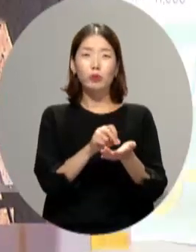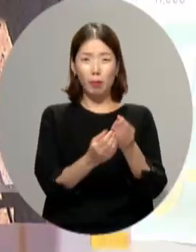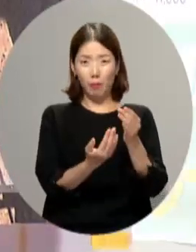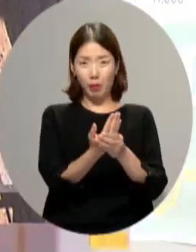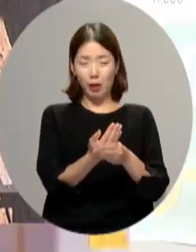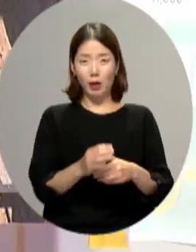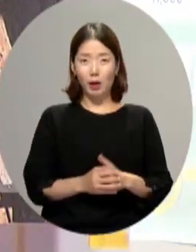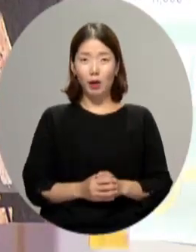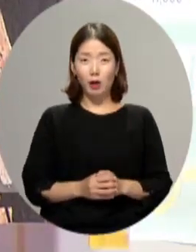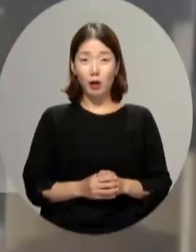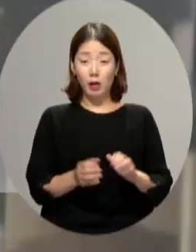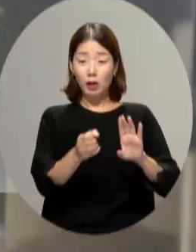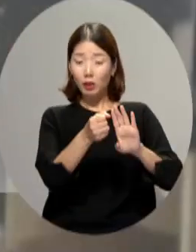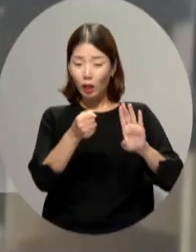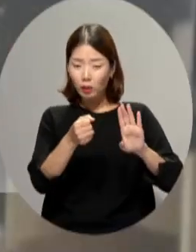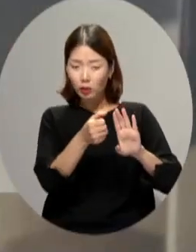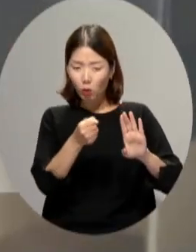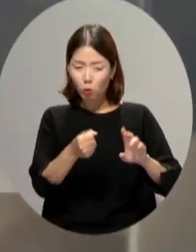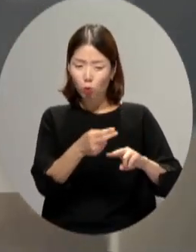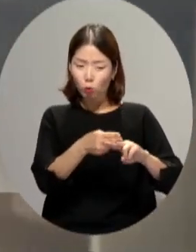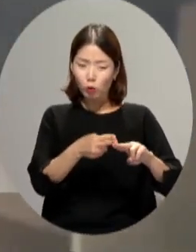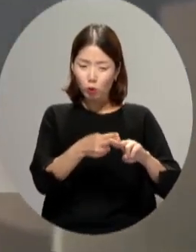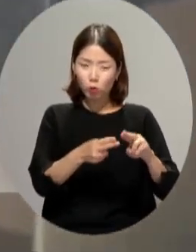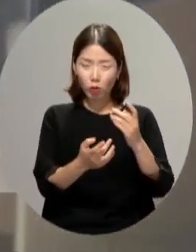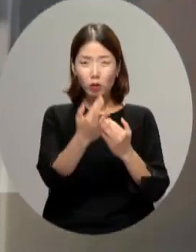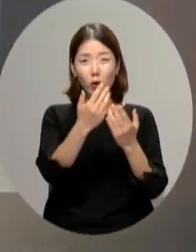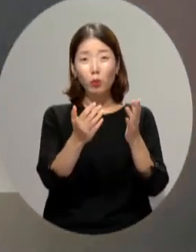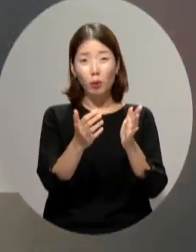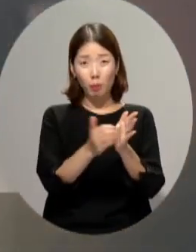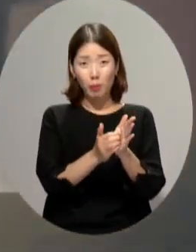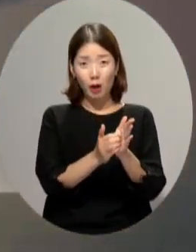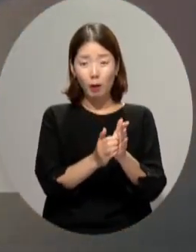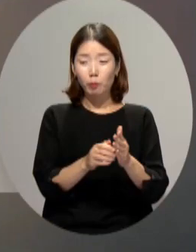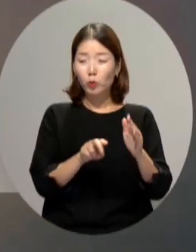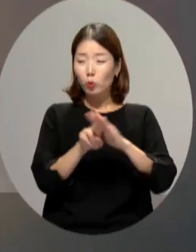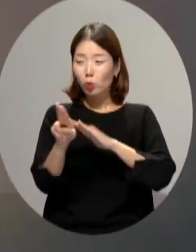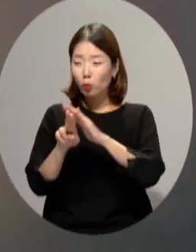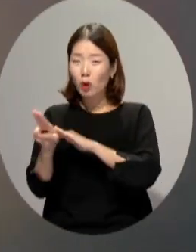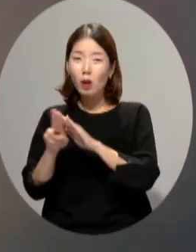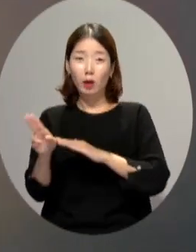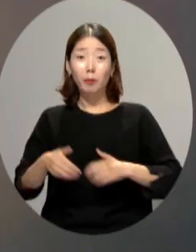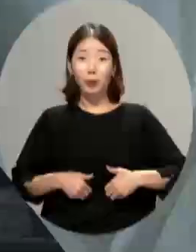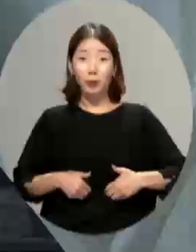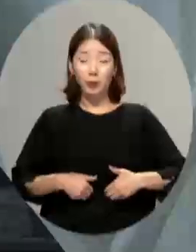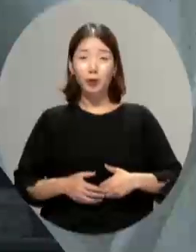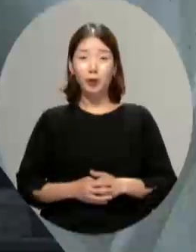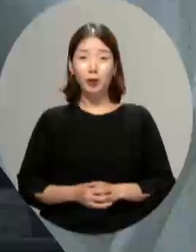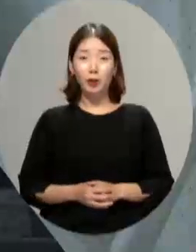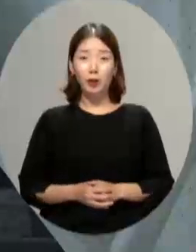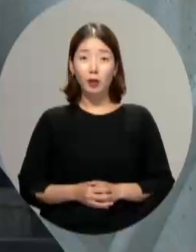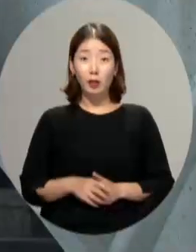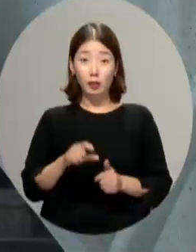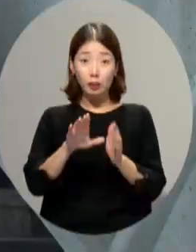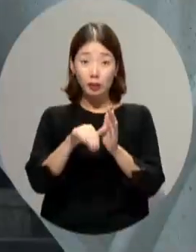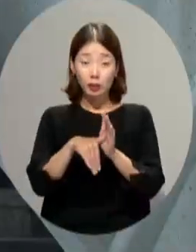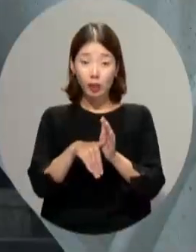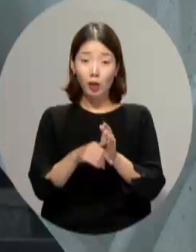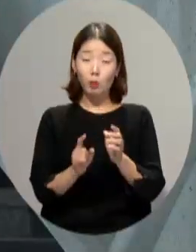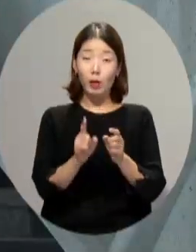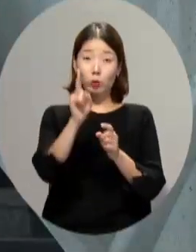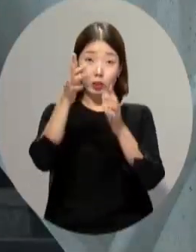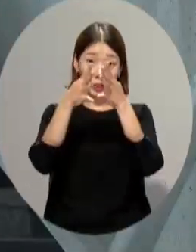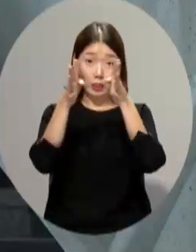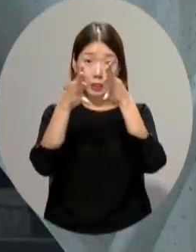불. 냉장고 등 주방 집기류를 태웠고 주민 대피가 시급했습니다. 당시 건물 맨